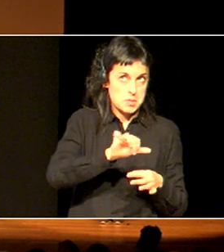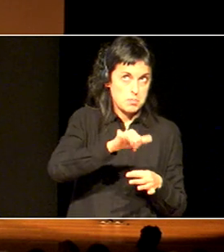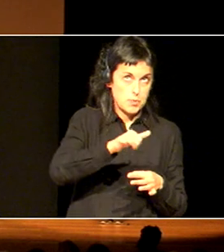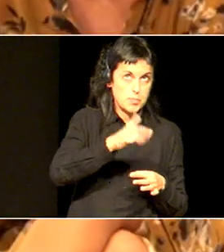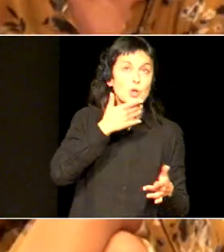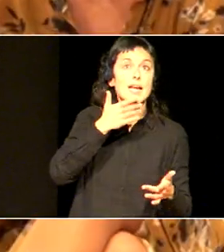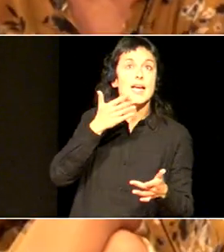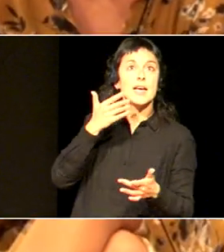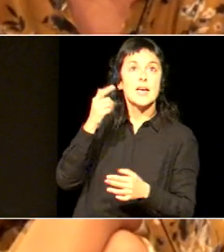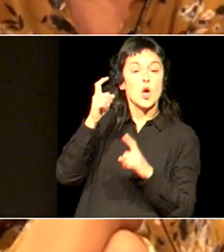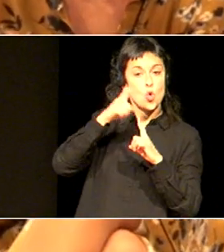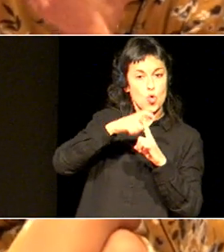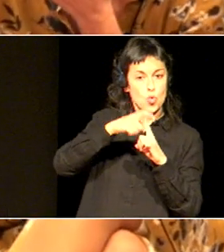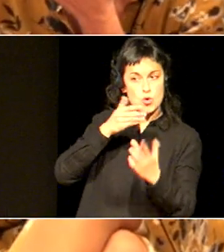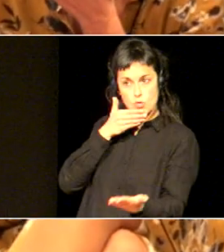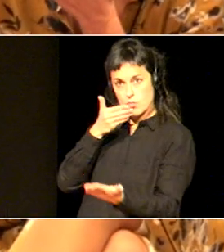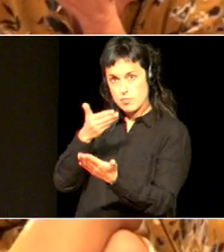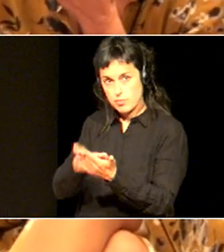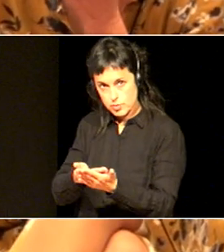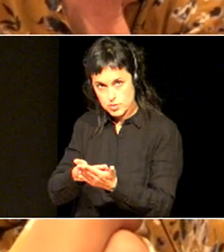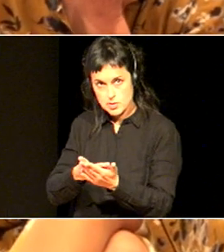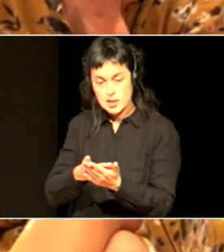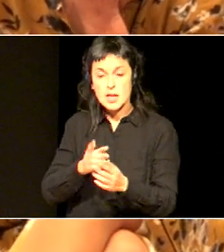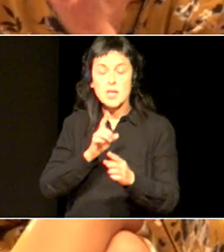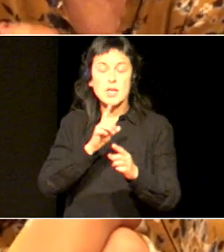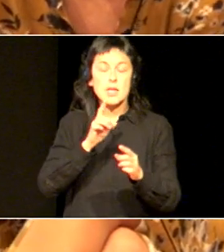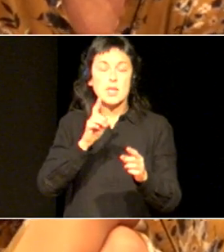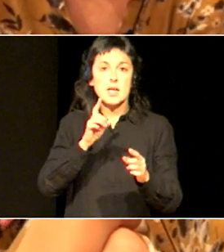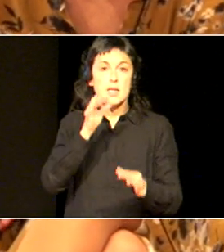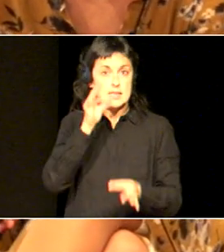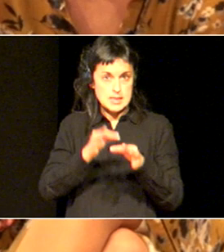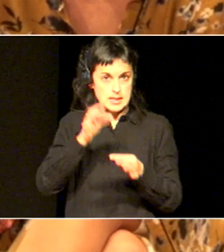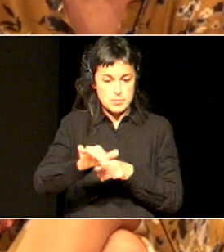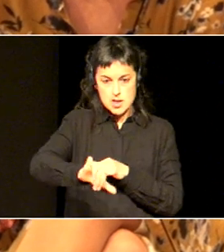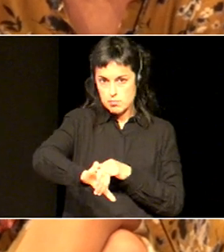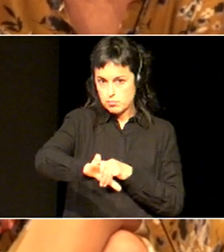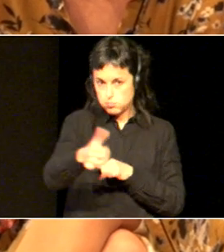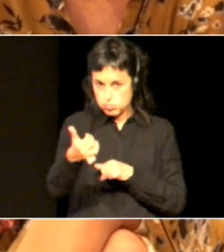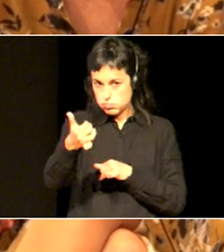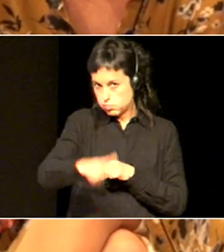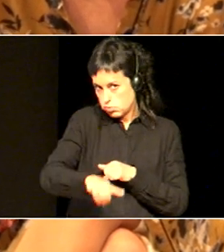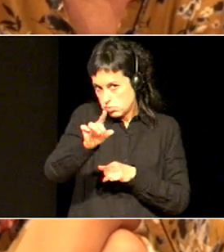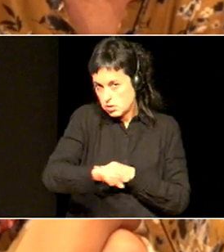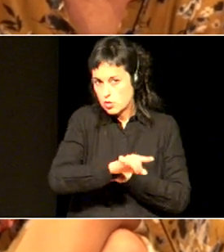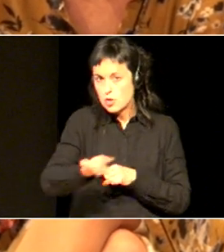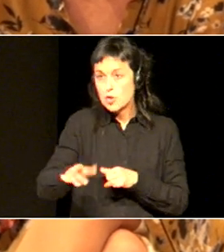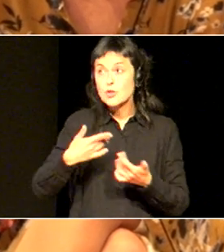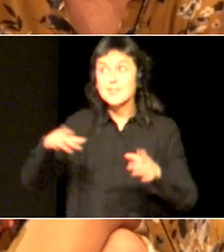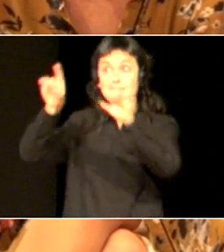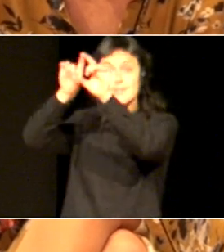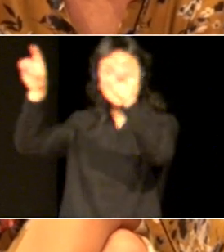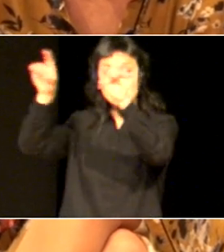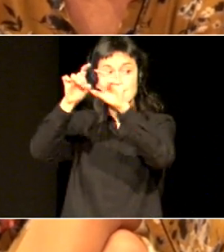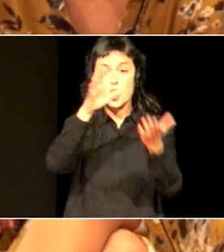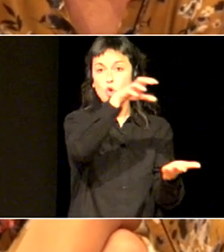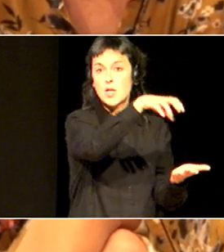dira eskaerak, eta irailean behin onartuta izaten diren kasua, jartzen dira, bai partzuergokoak kontaktuan